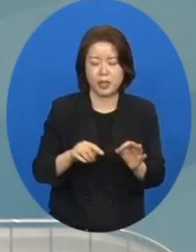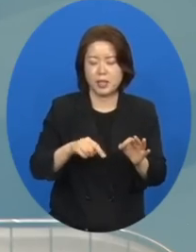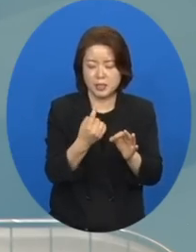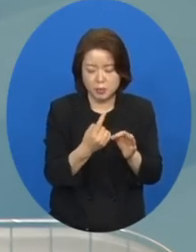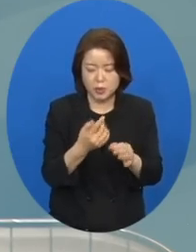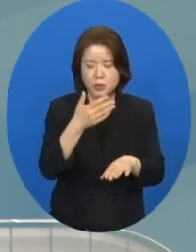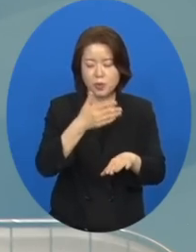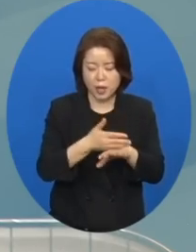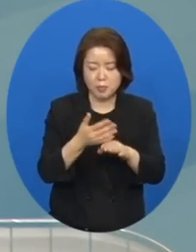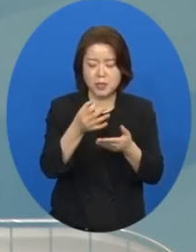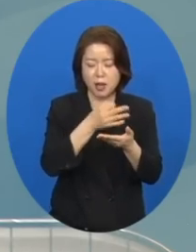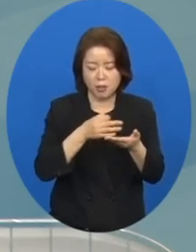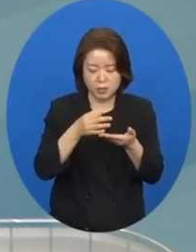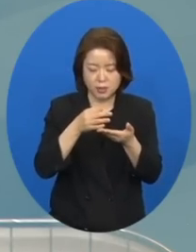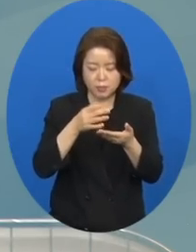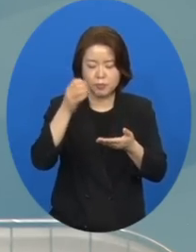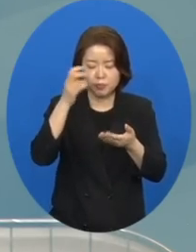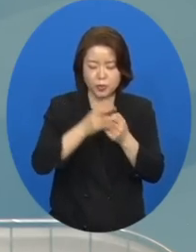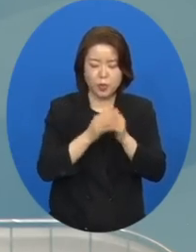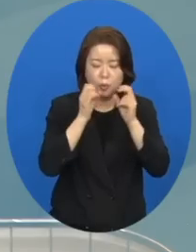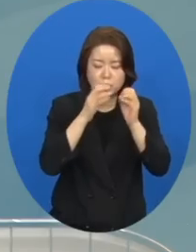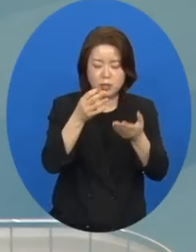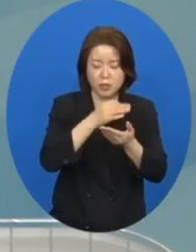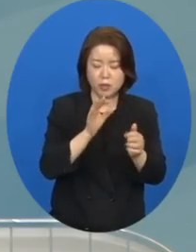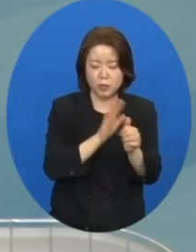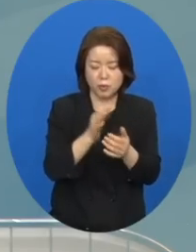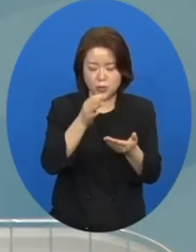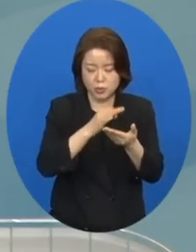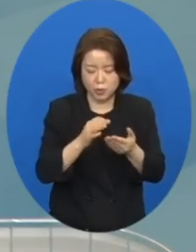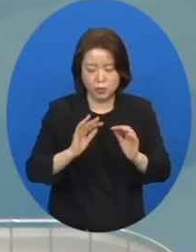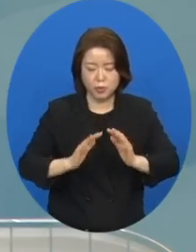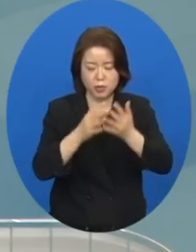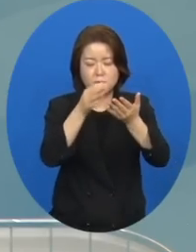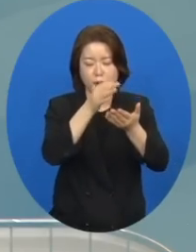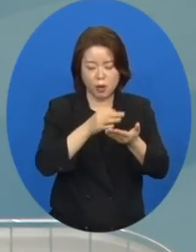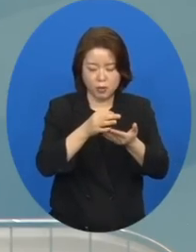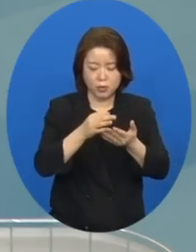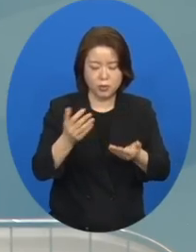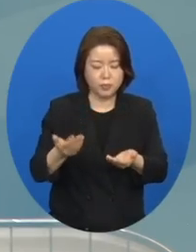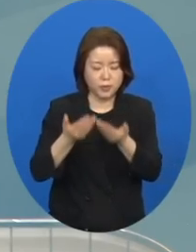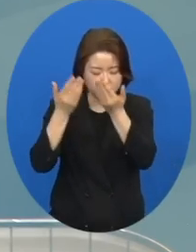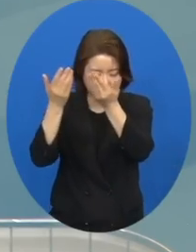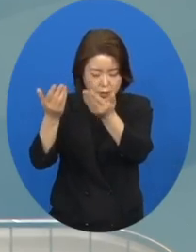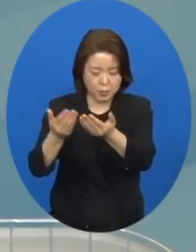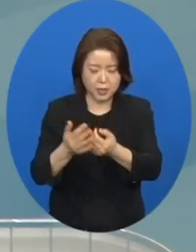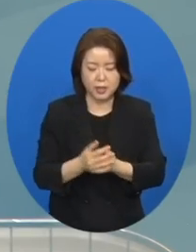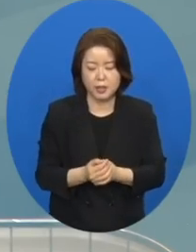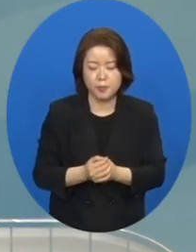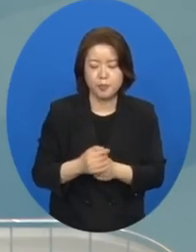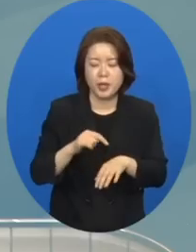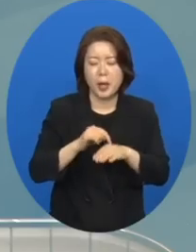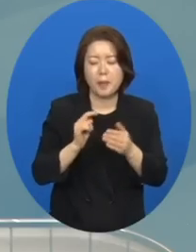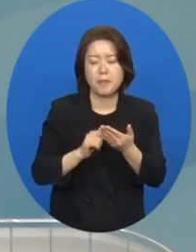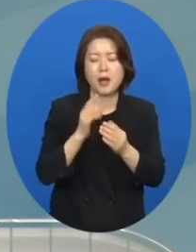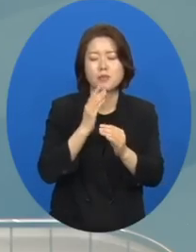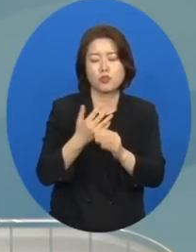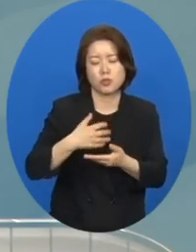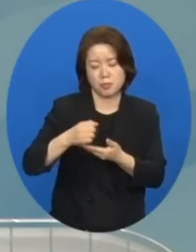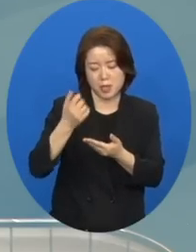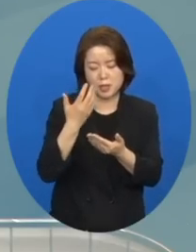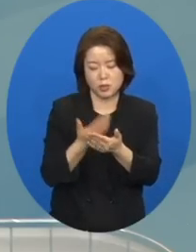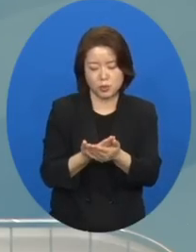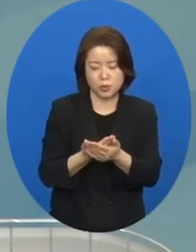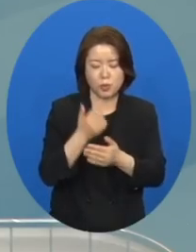감소한 검과 또한 성경 금욕 구제 헌금 건축 헌금으로 취 앞에 그들의 올려 틀입니다 마음의 중심을 받아주시고